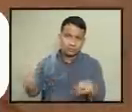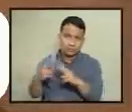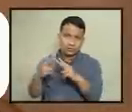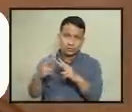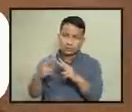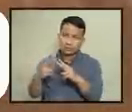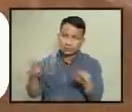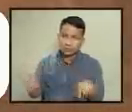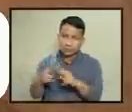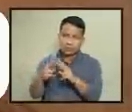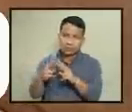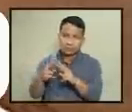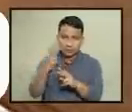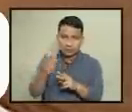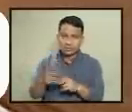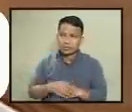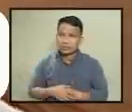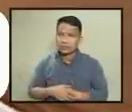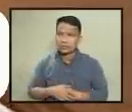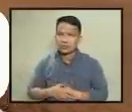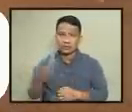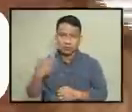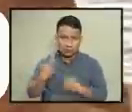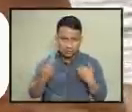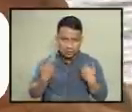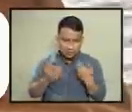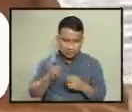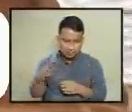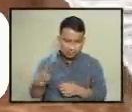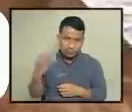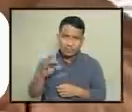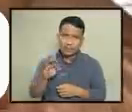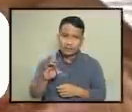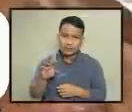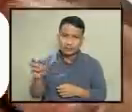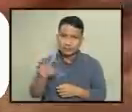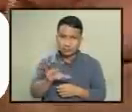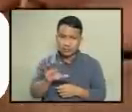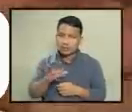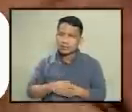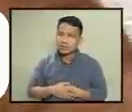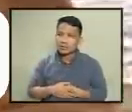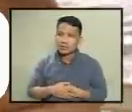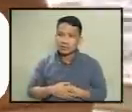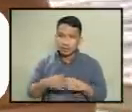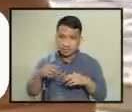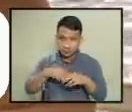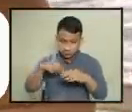kung makikita ninyo at ako'y nakakapunta ron ako binata pa, noong 1965 nang pumutok, ang hukay